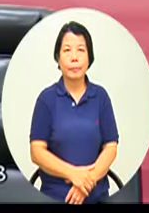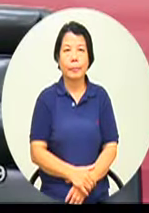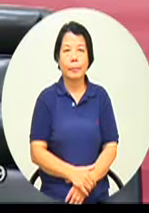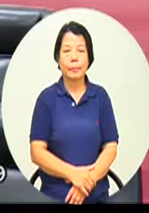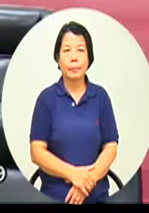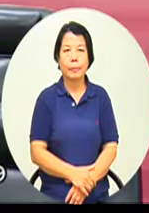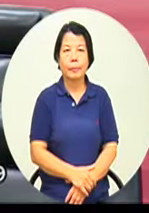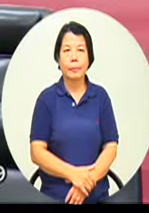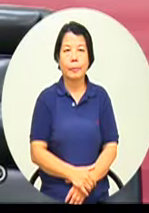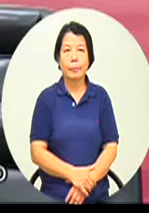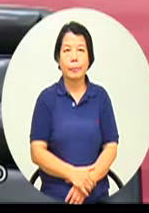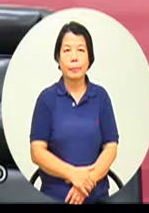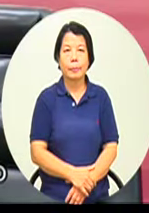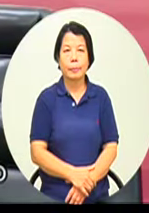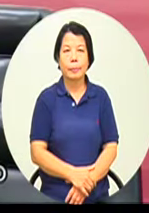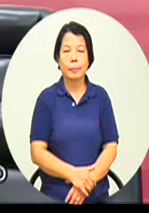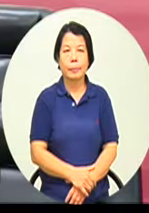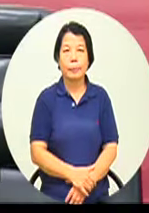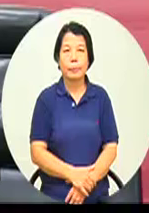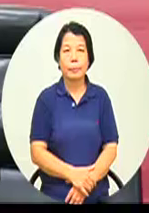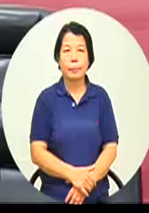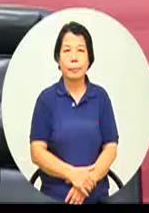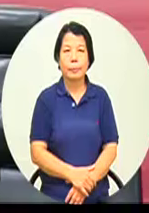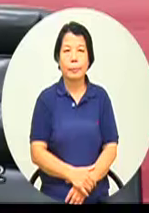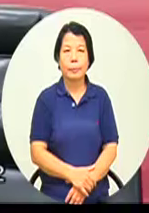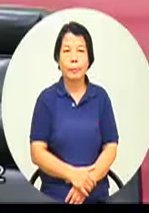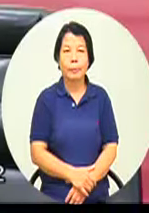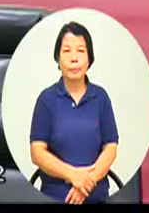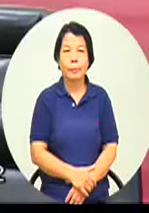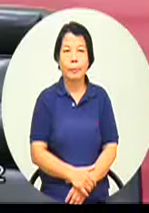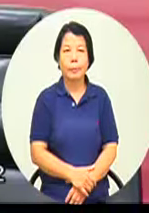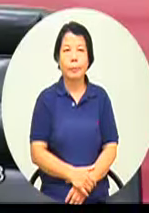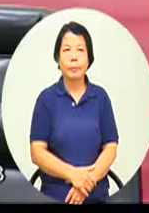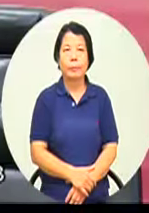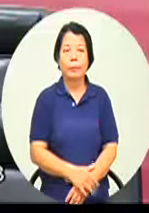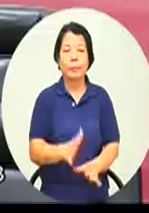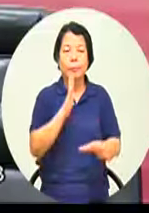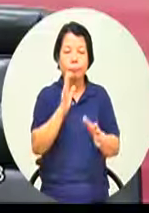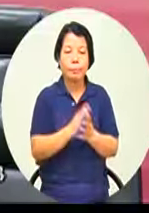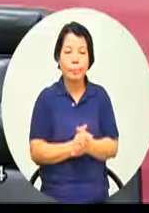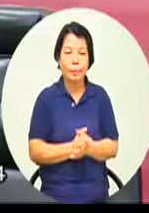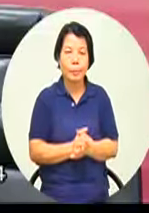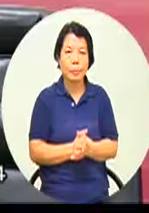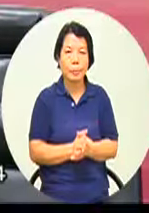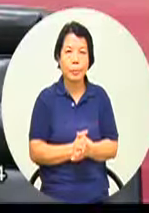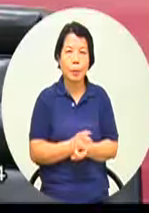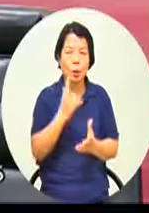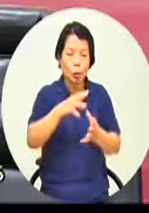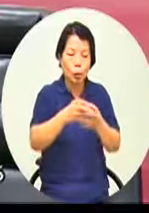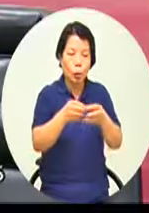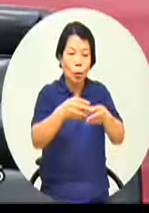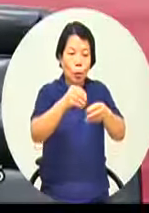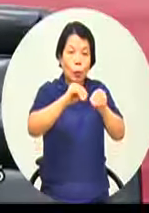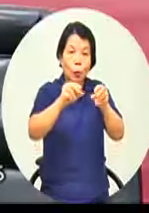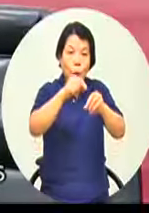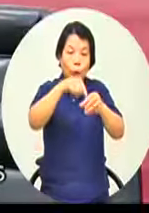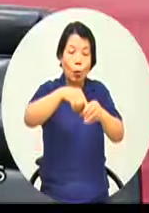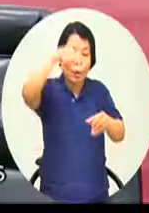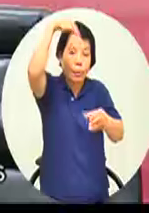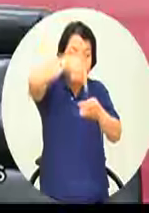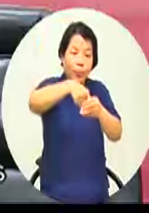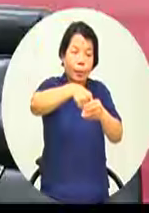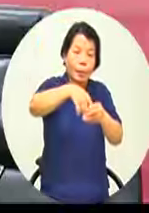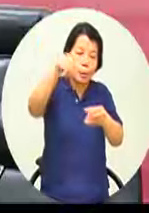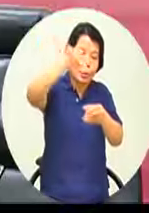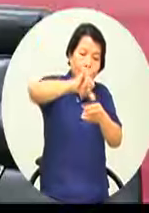因为它刚好没有刺动了。那刺动后照理来讲，它是不是那个刺动的水要掉下来，是不是？好，主席各